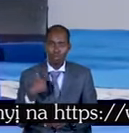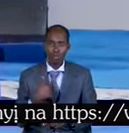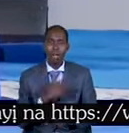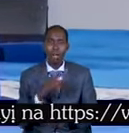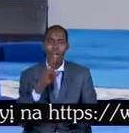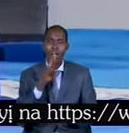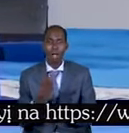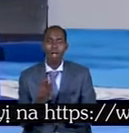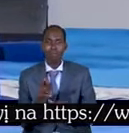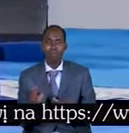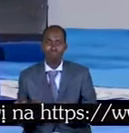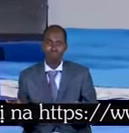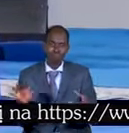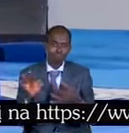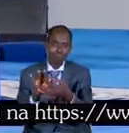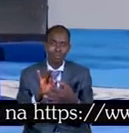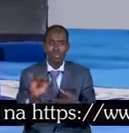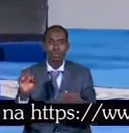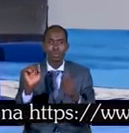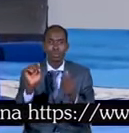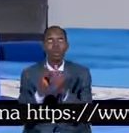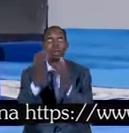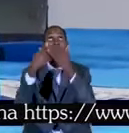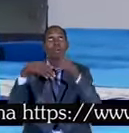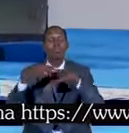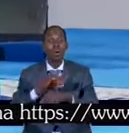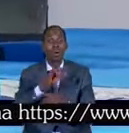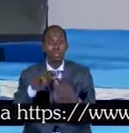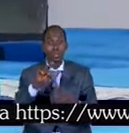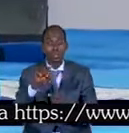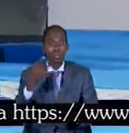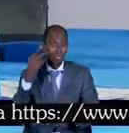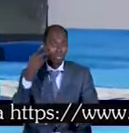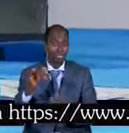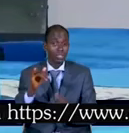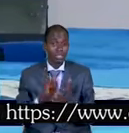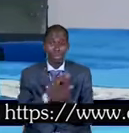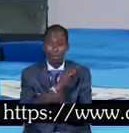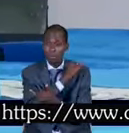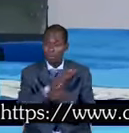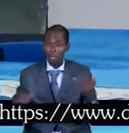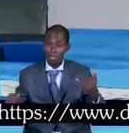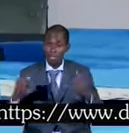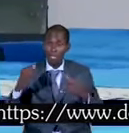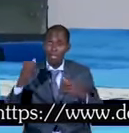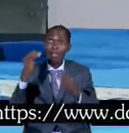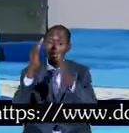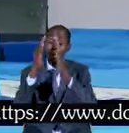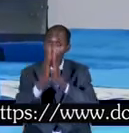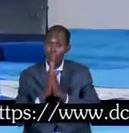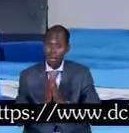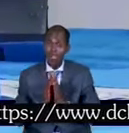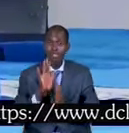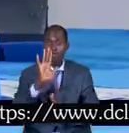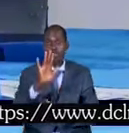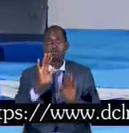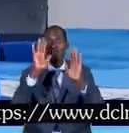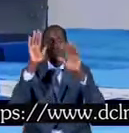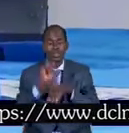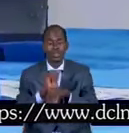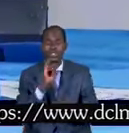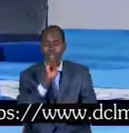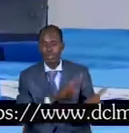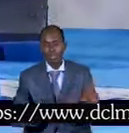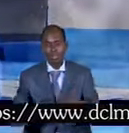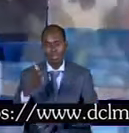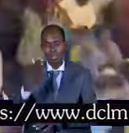a, na ngwa ngwa ị nụrụ amen ikpeazụ n'ihe ịrịba ama, ewere gị ọnọdụ na ndụ gị.